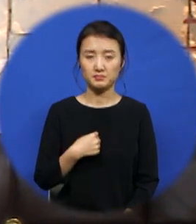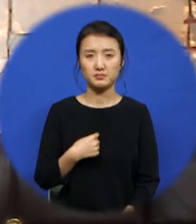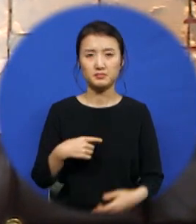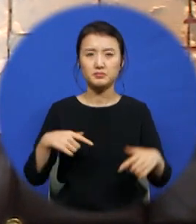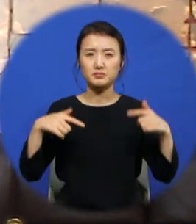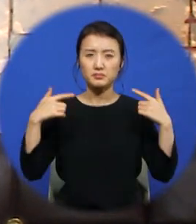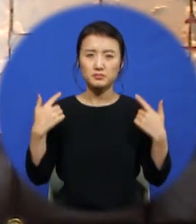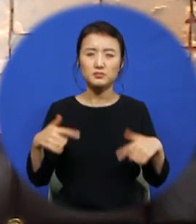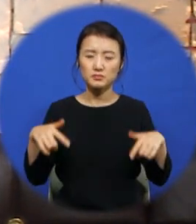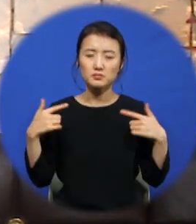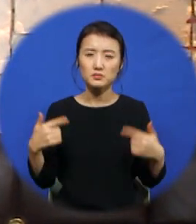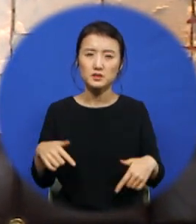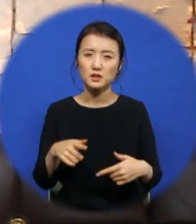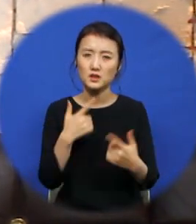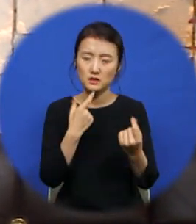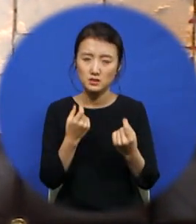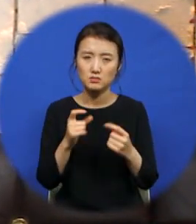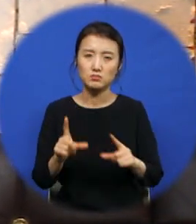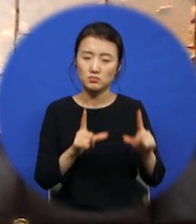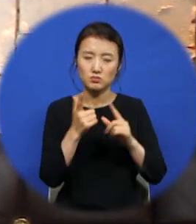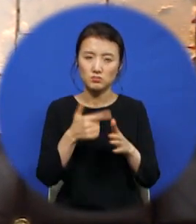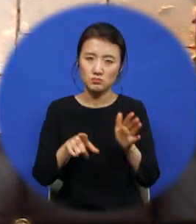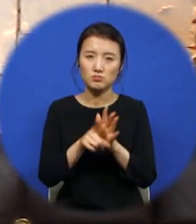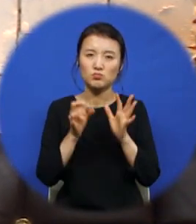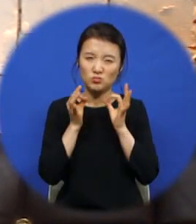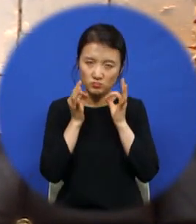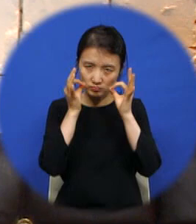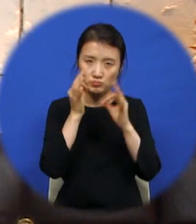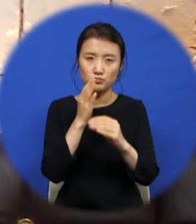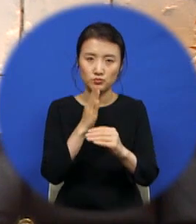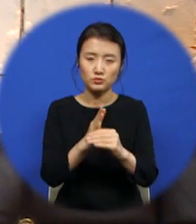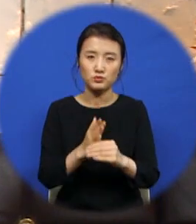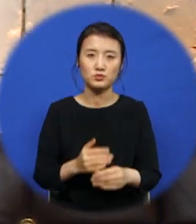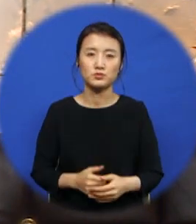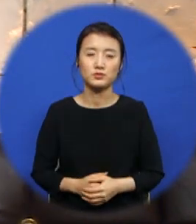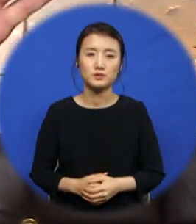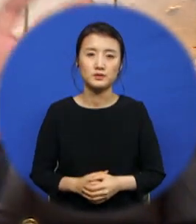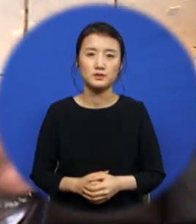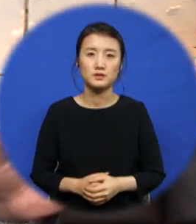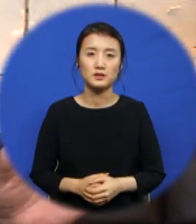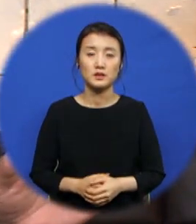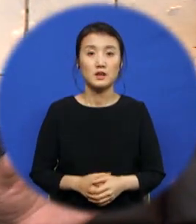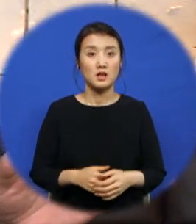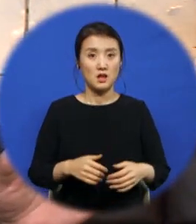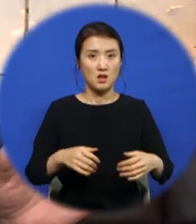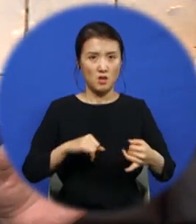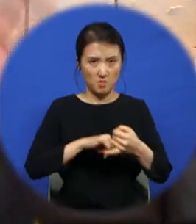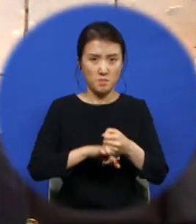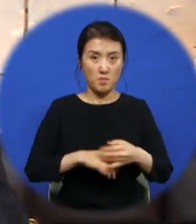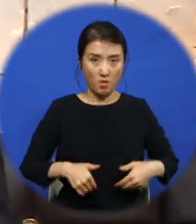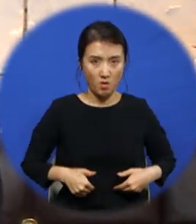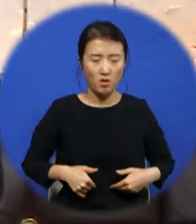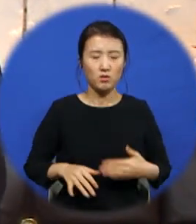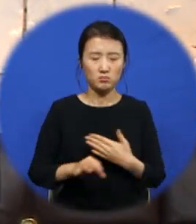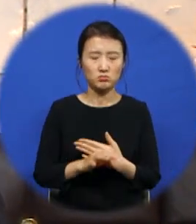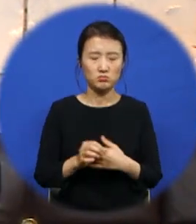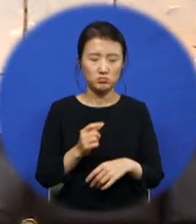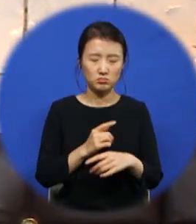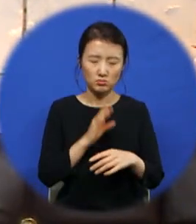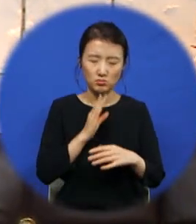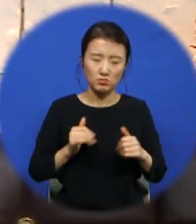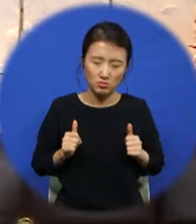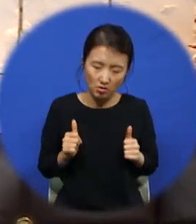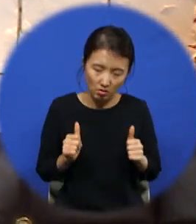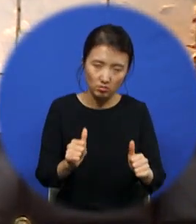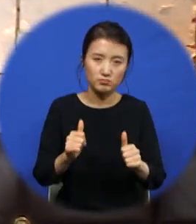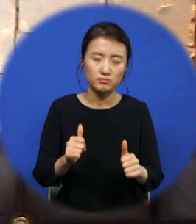그렇게 생각하고 살려고 노력해요 해야 하는 일이라면 아냐 되면 하지 말고 네 그 점을 여러분 우리 함께